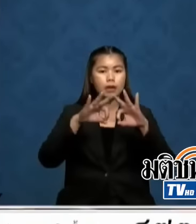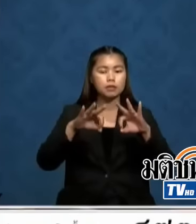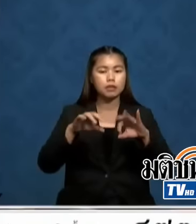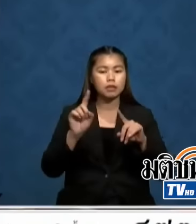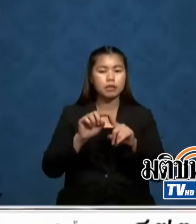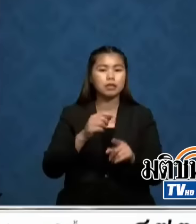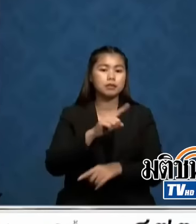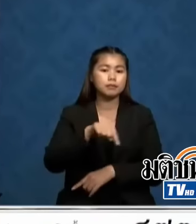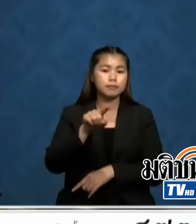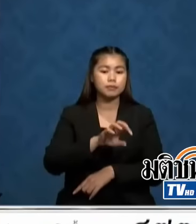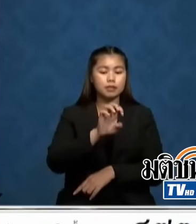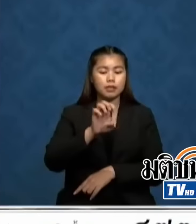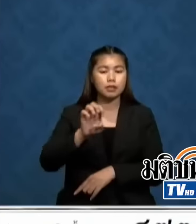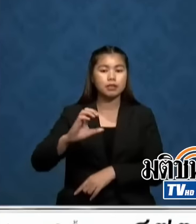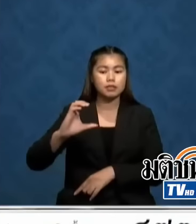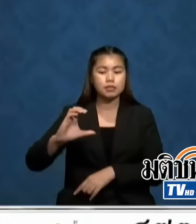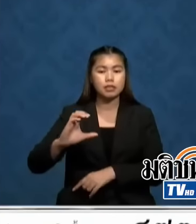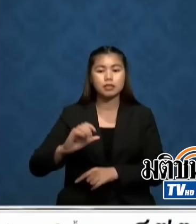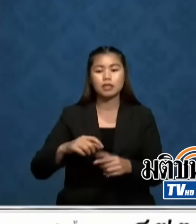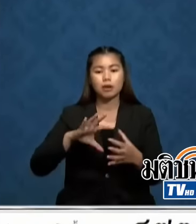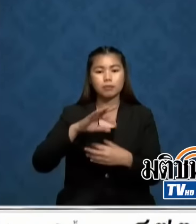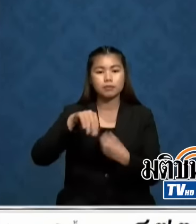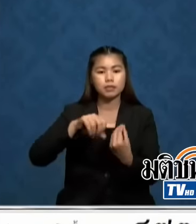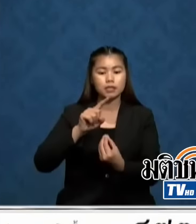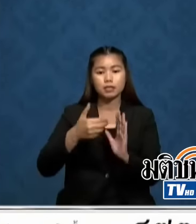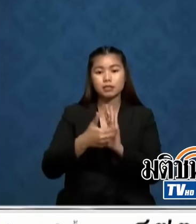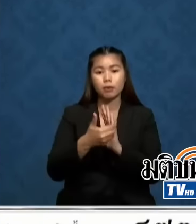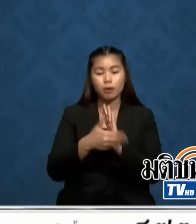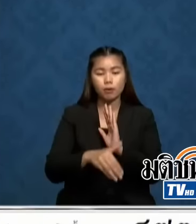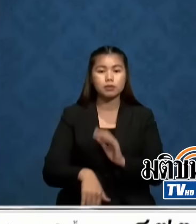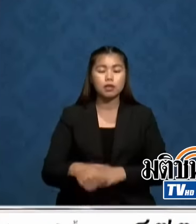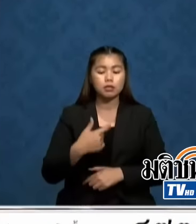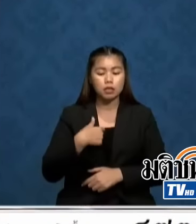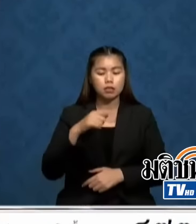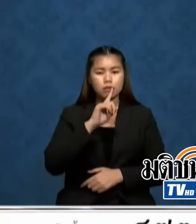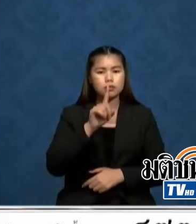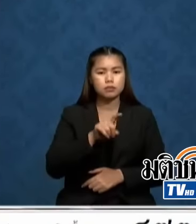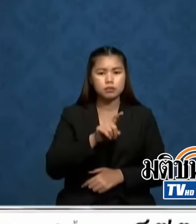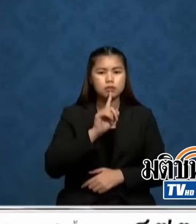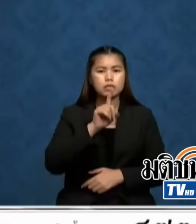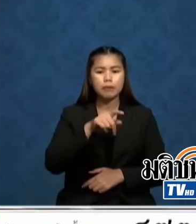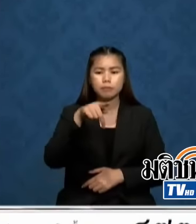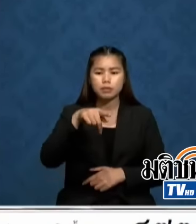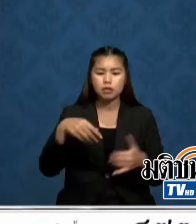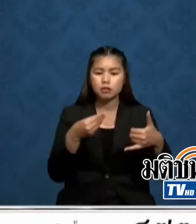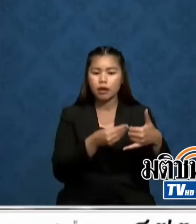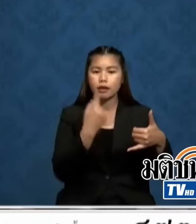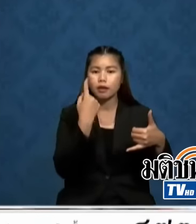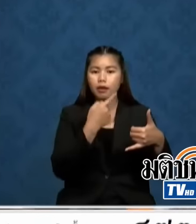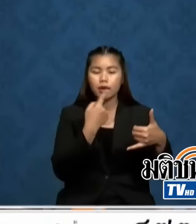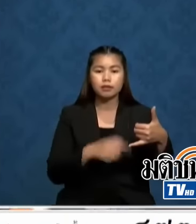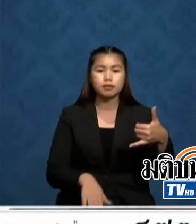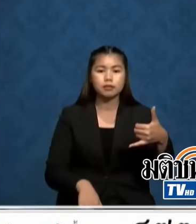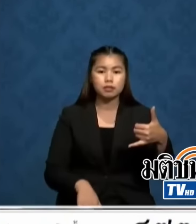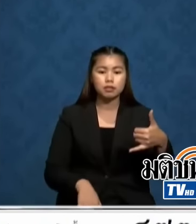eecหรือเขตเศรษฐกิจพิเศษภาคตะวันออกซึ่งคงต้องตั้งคำถามว่ามันพิเศษสำหรับใคร